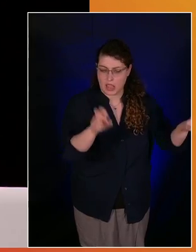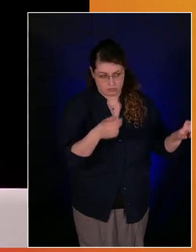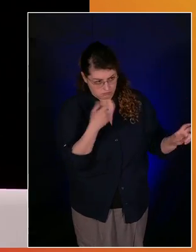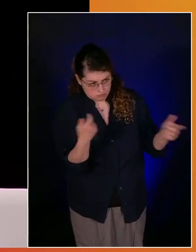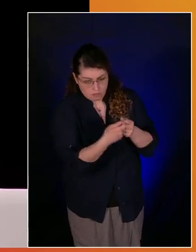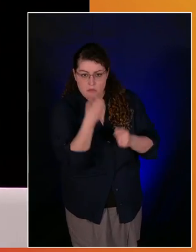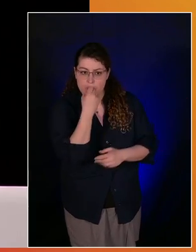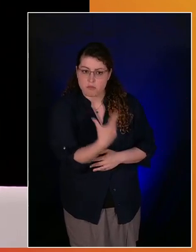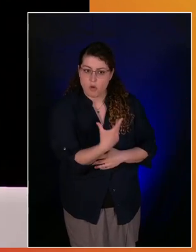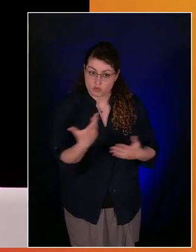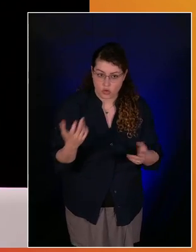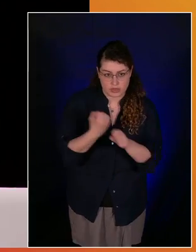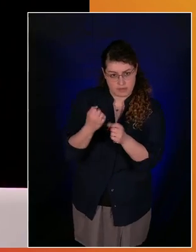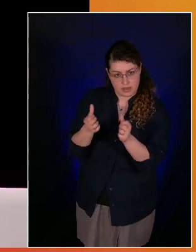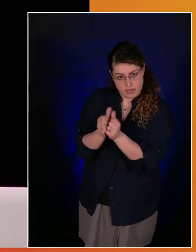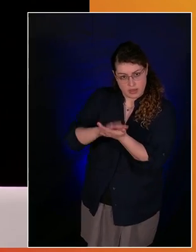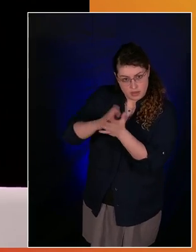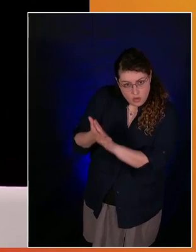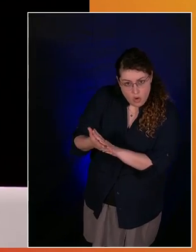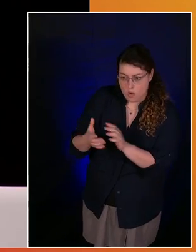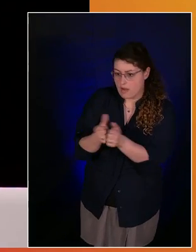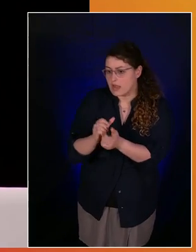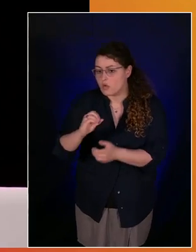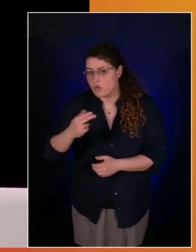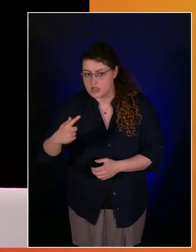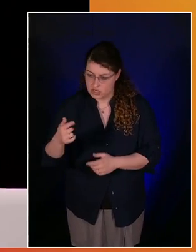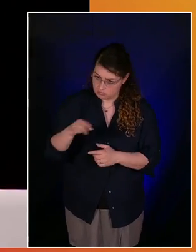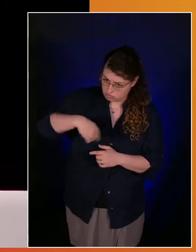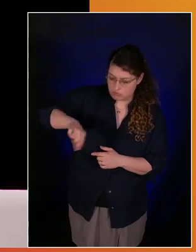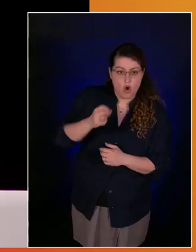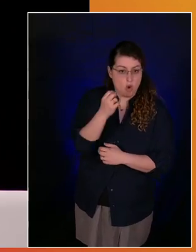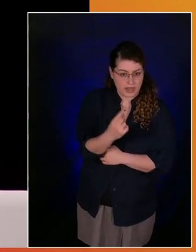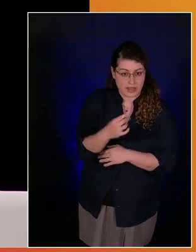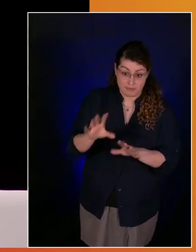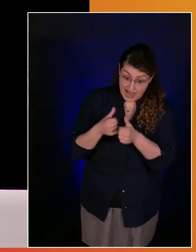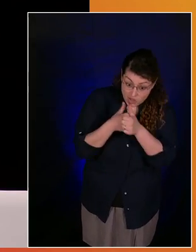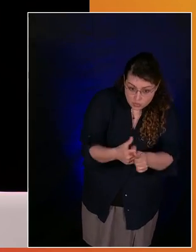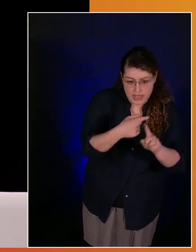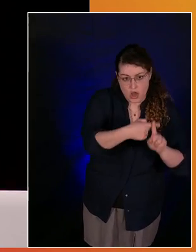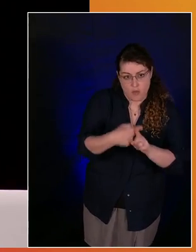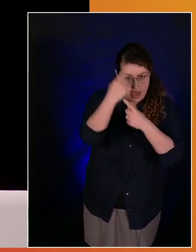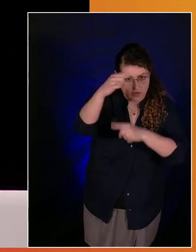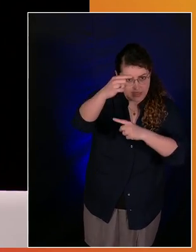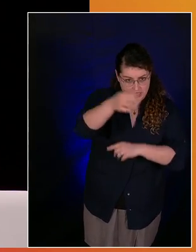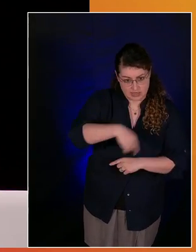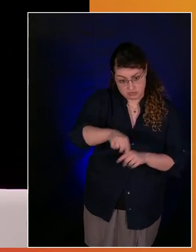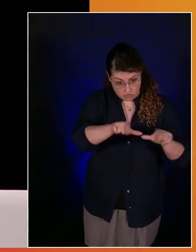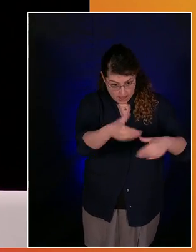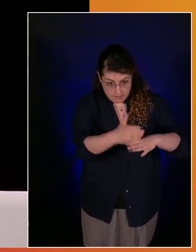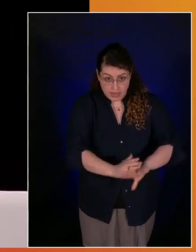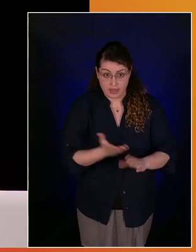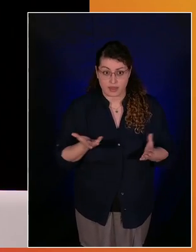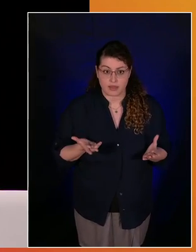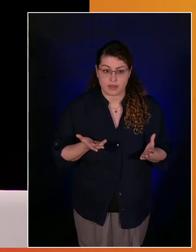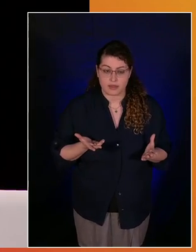travailler avec les associations et les ONG OK dans le cadre de nos repères revendicatifs puisque nous en avons mais